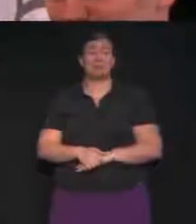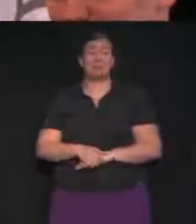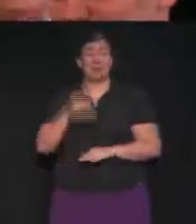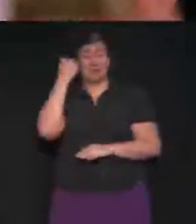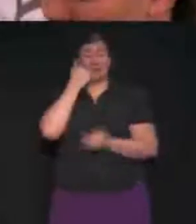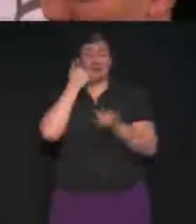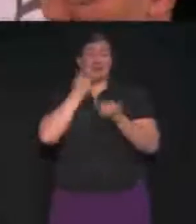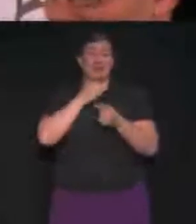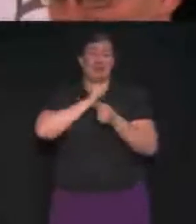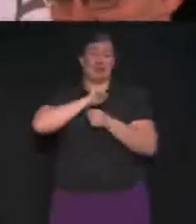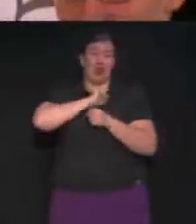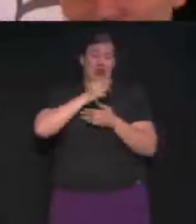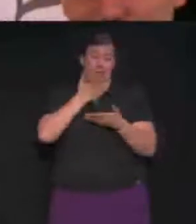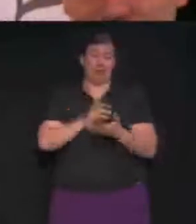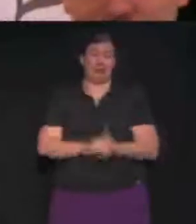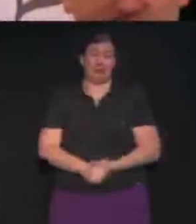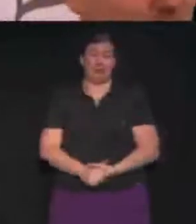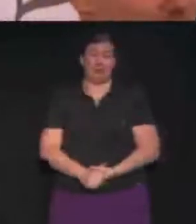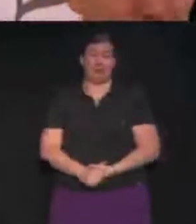schnell